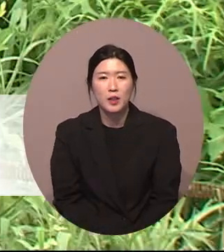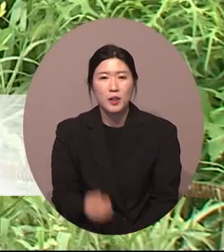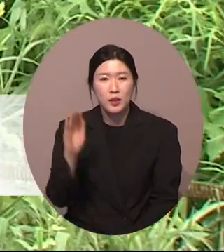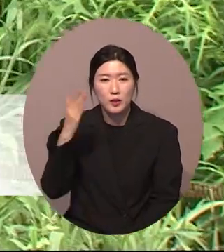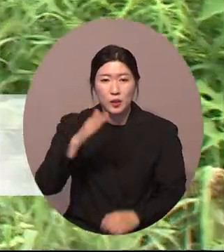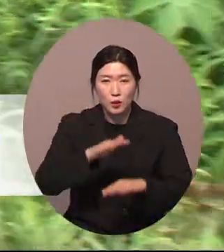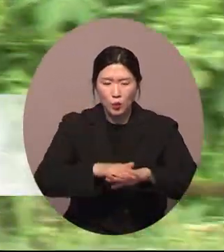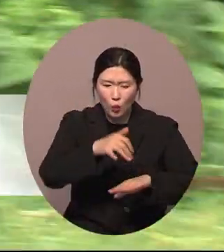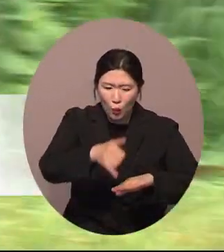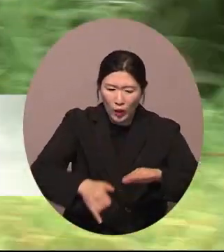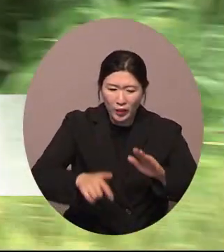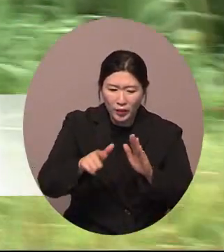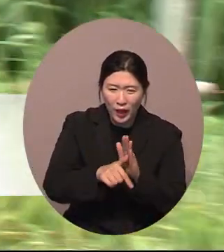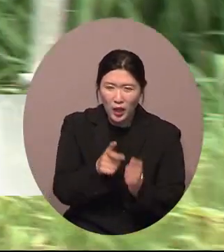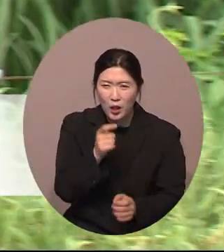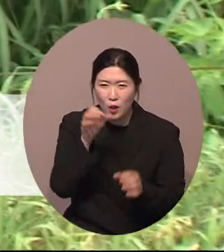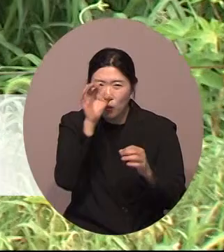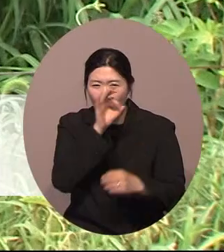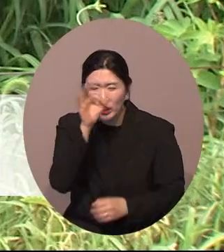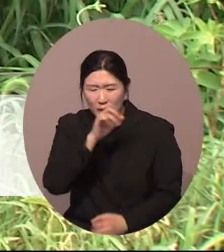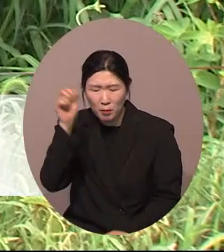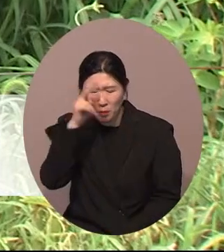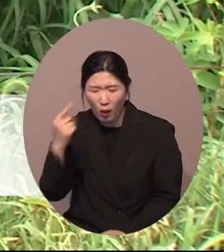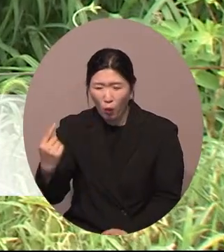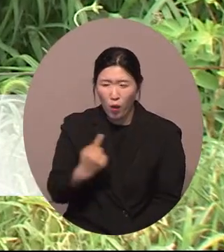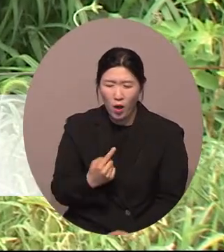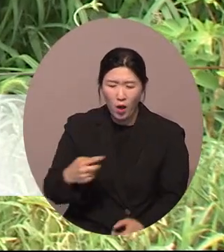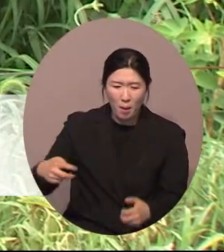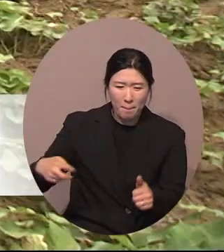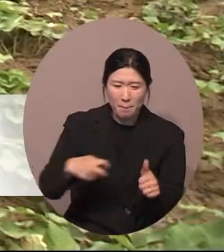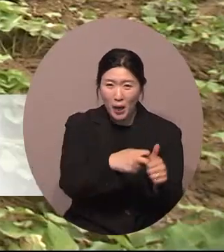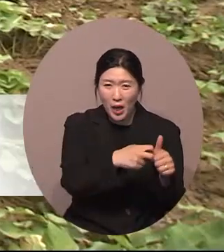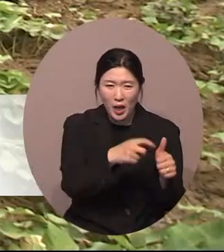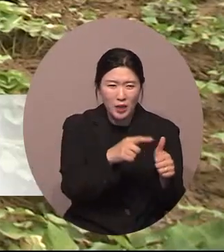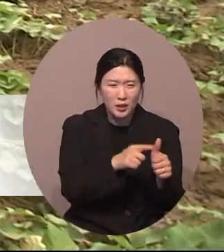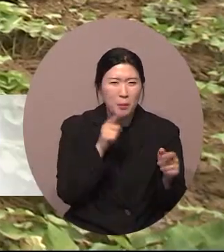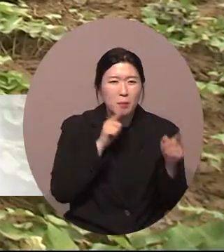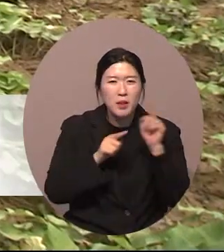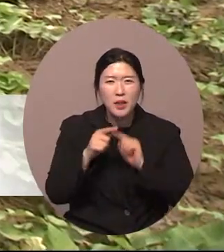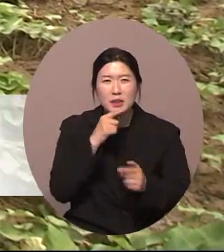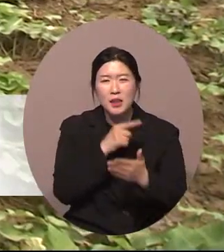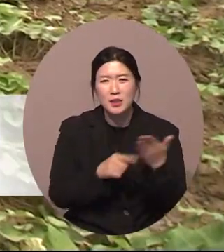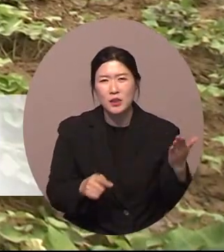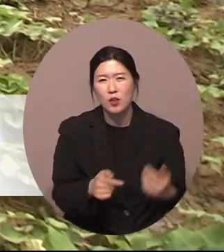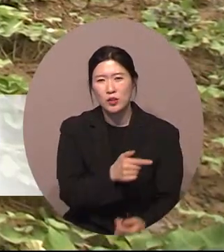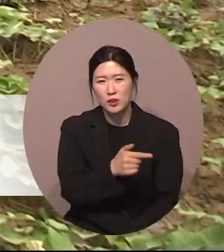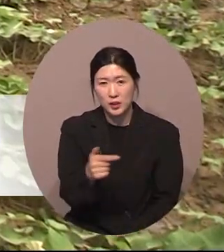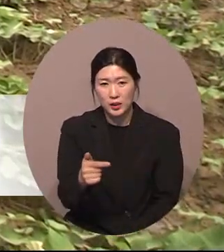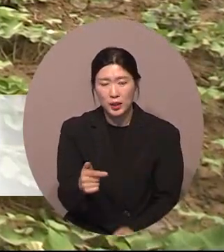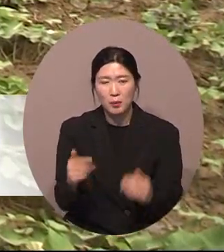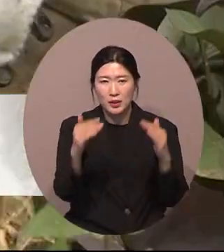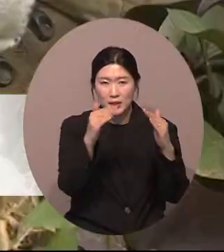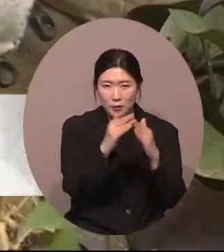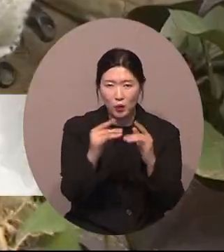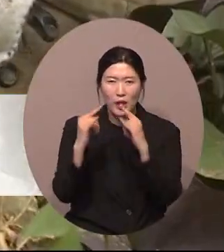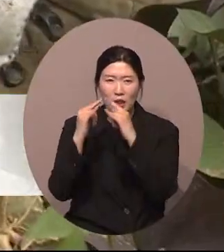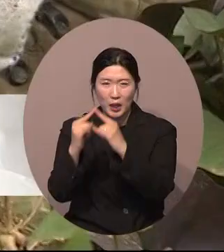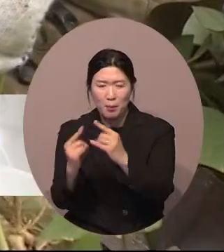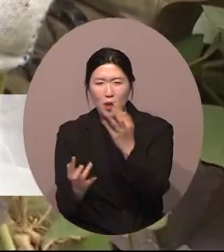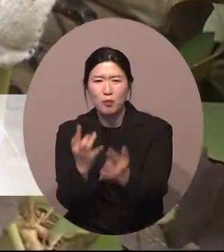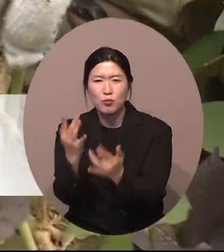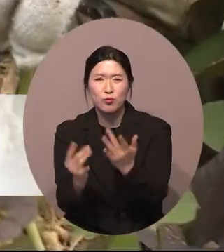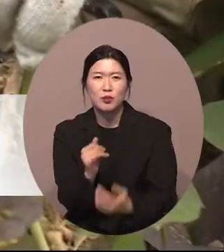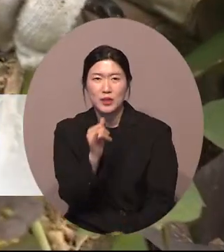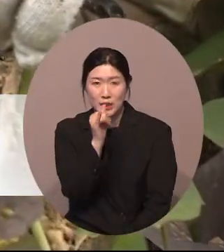농작업 중 멧돼지 등 야생동물의 습격으로 인한 군민 피해가 늘고 있고 가정과 캠핑장 등에서 화제가